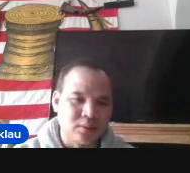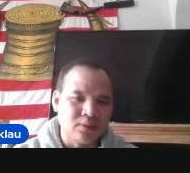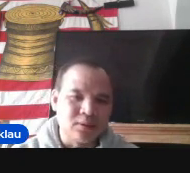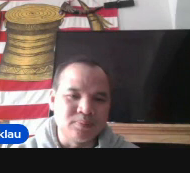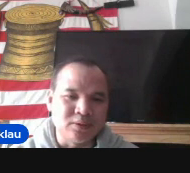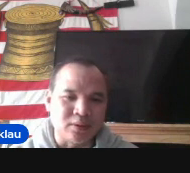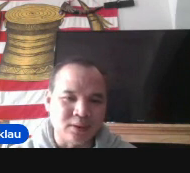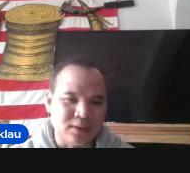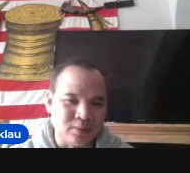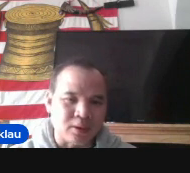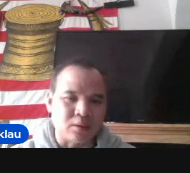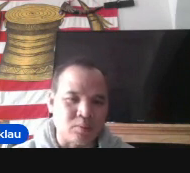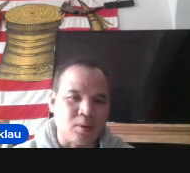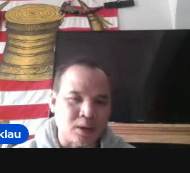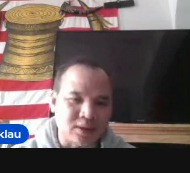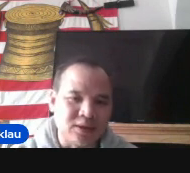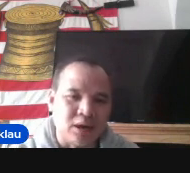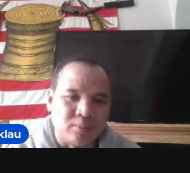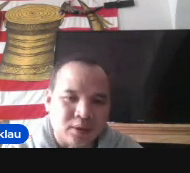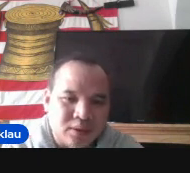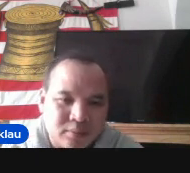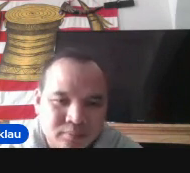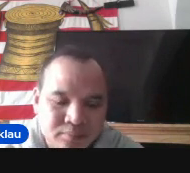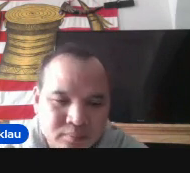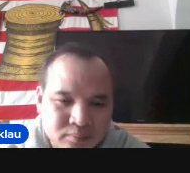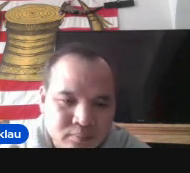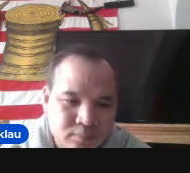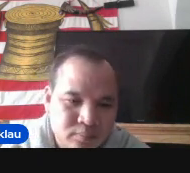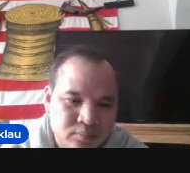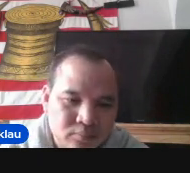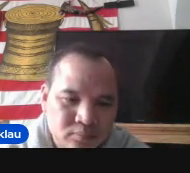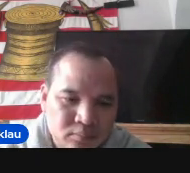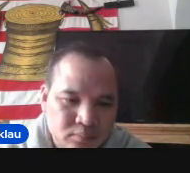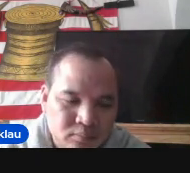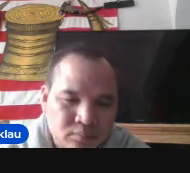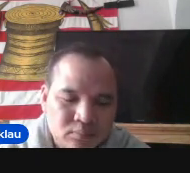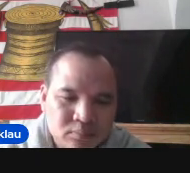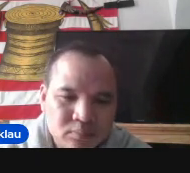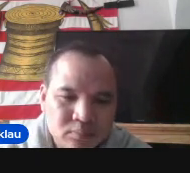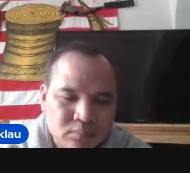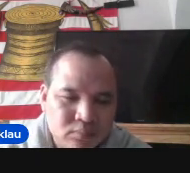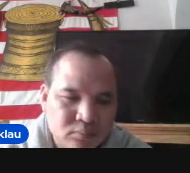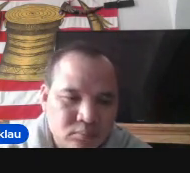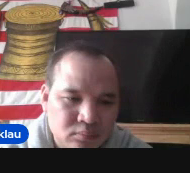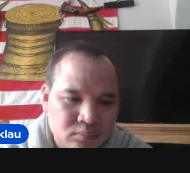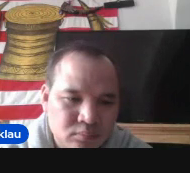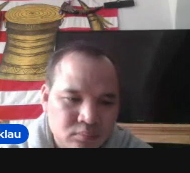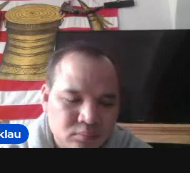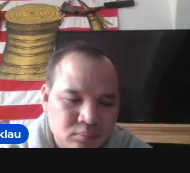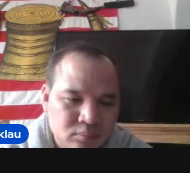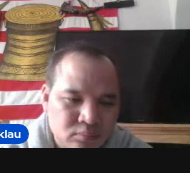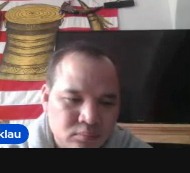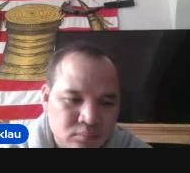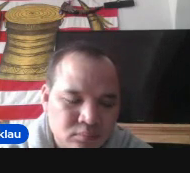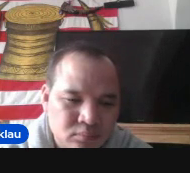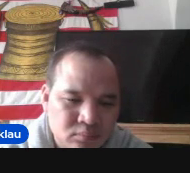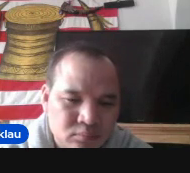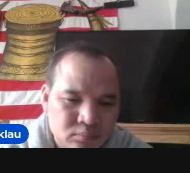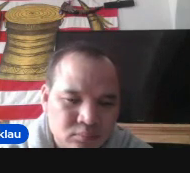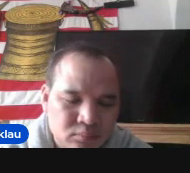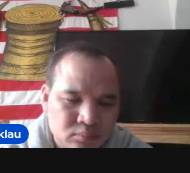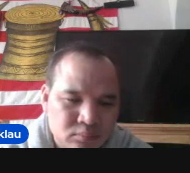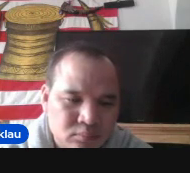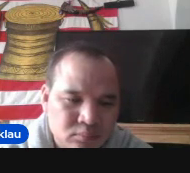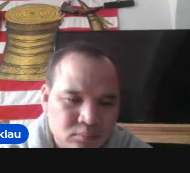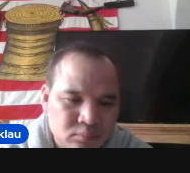เลยในวีดีโอเล็กๆนึงอ าจารย์ดุลยภาคได้ฉายภาพให้เห็นชัดเจนนะครับถึงไอ้ภาพสิ่งที่มันเป็นไอ้ตัว